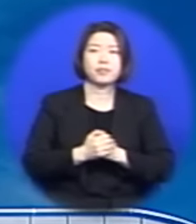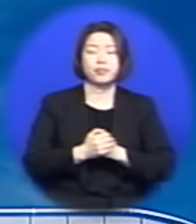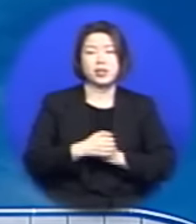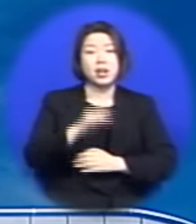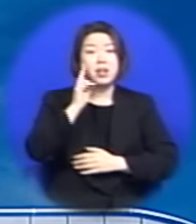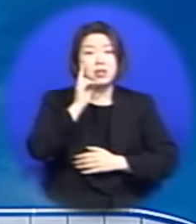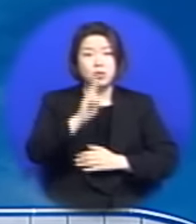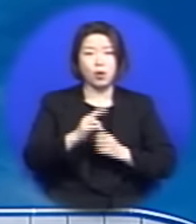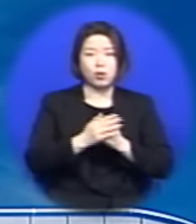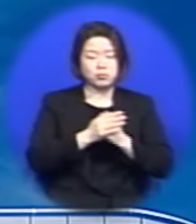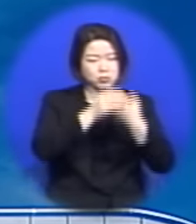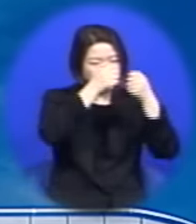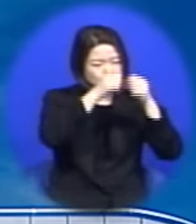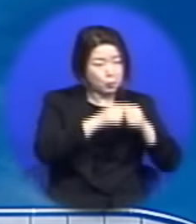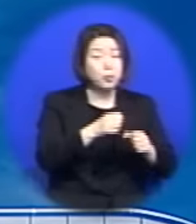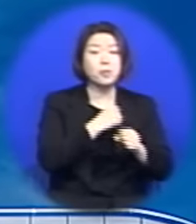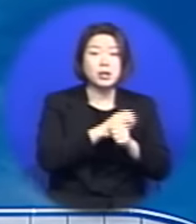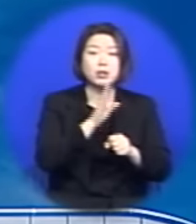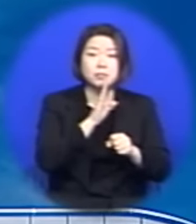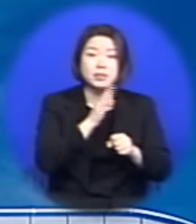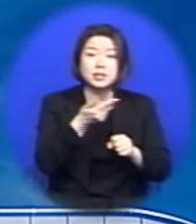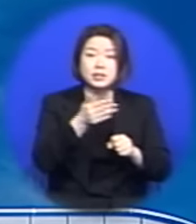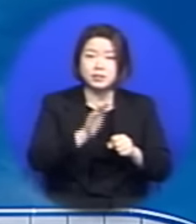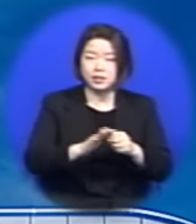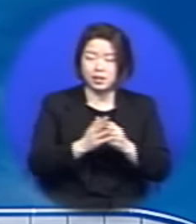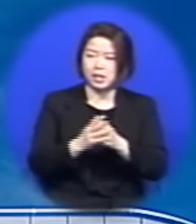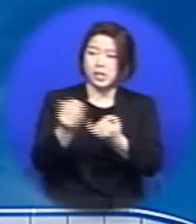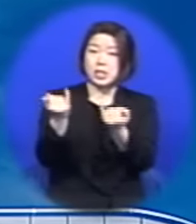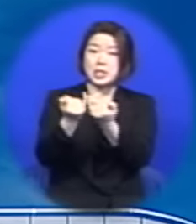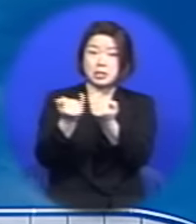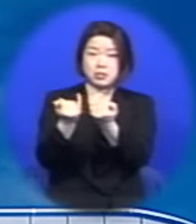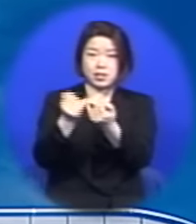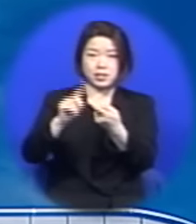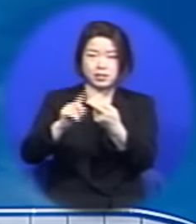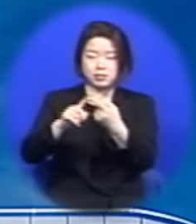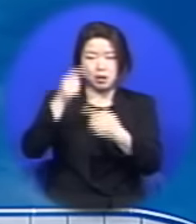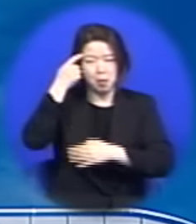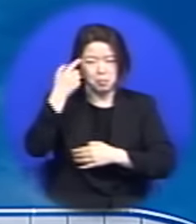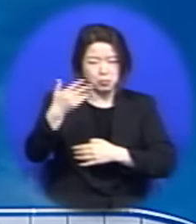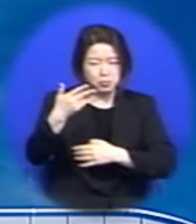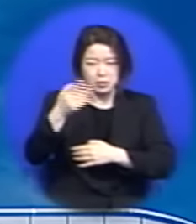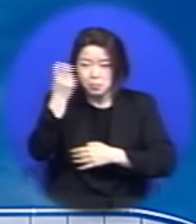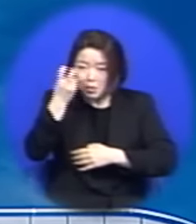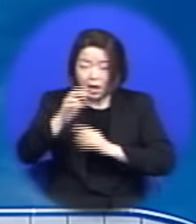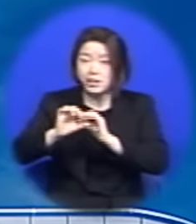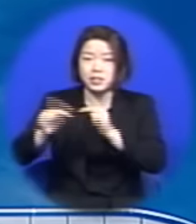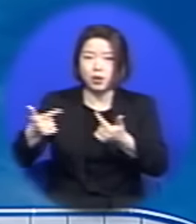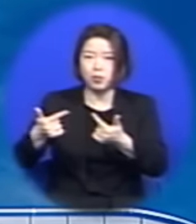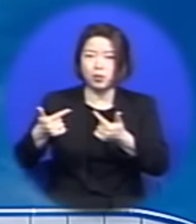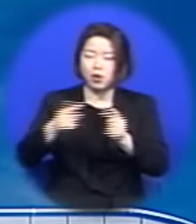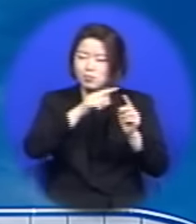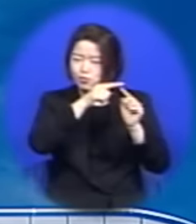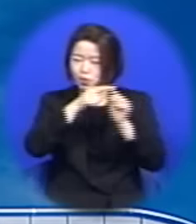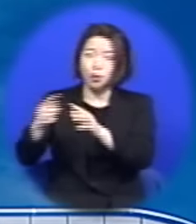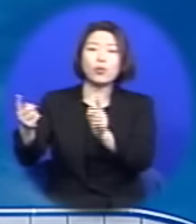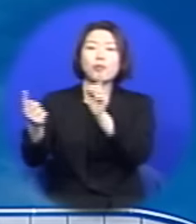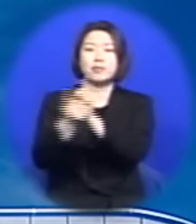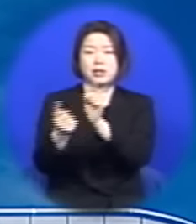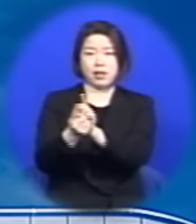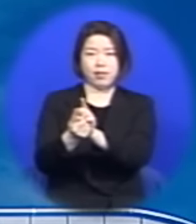너무너무 꼼꼼하고 그랬는데 여자는 묻지도 따지지도 않고 닥치는 대로 만났다는